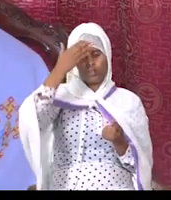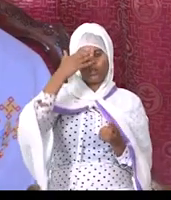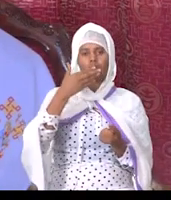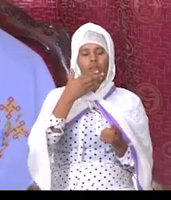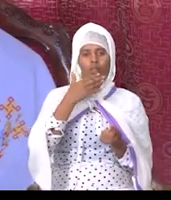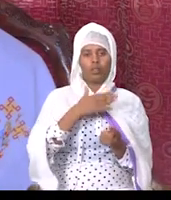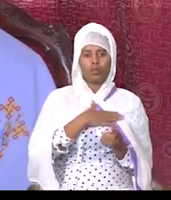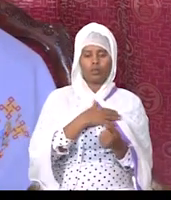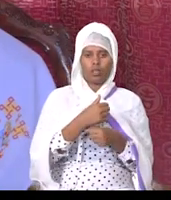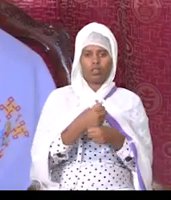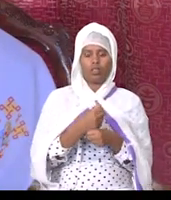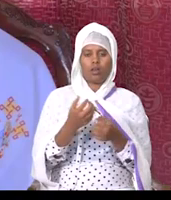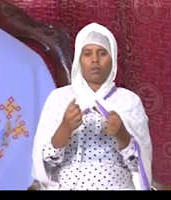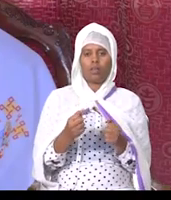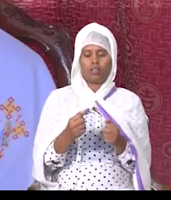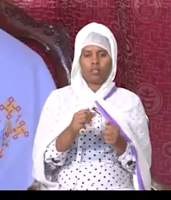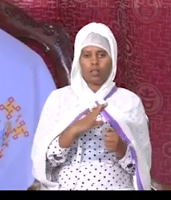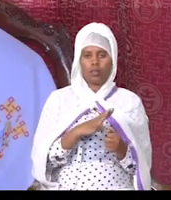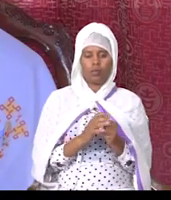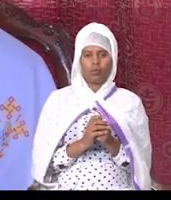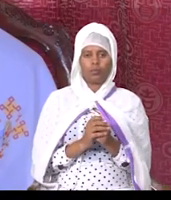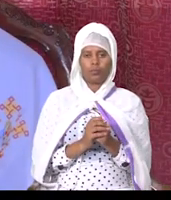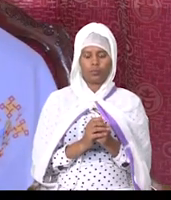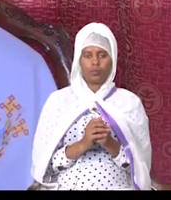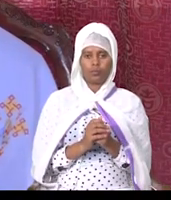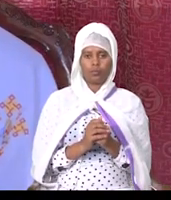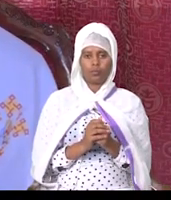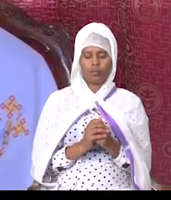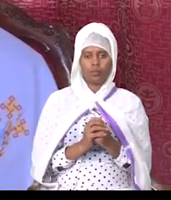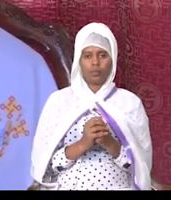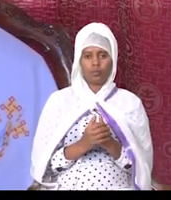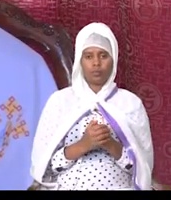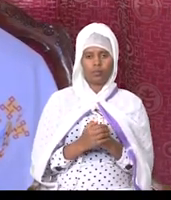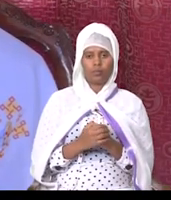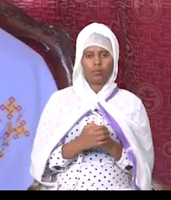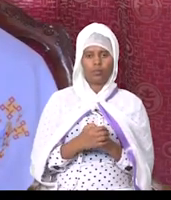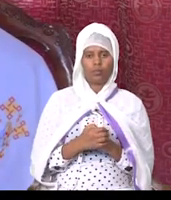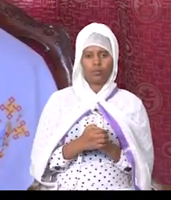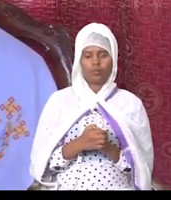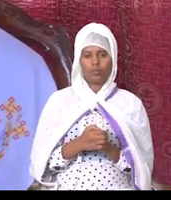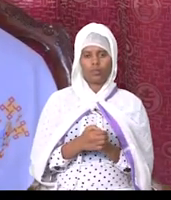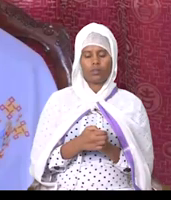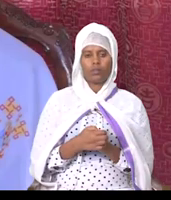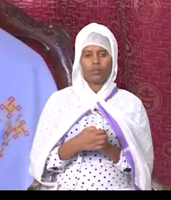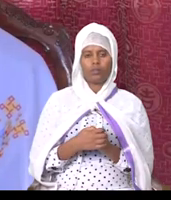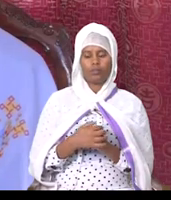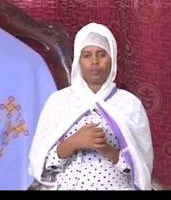ቤተክርስትያን ኦርቶዶክስ ተዋህዶ ኣፅኒዕኸ መሓዝ ኣሎና። ተሰኣሎ ለኣቡከ ወይ